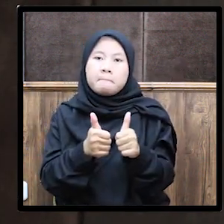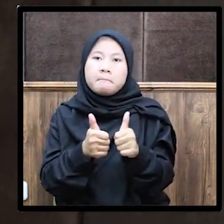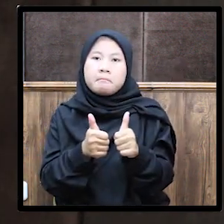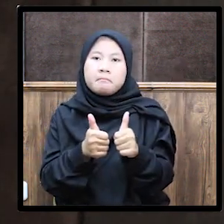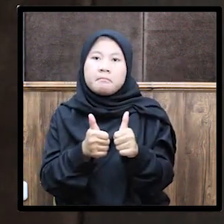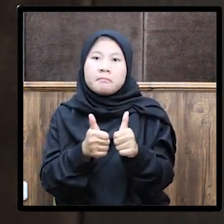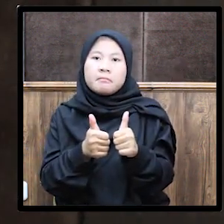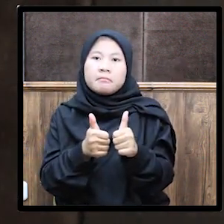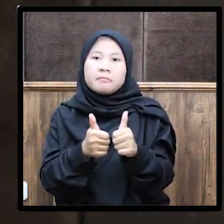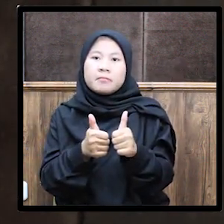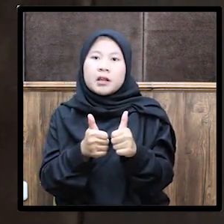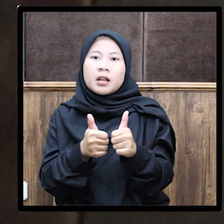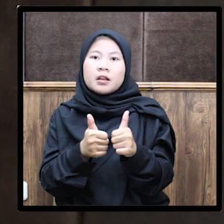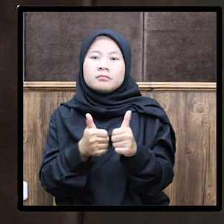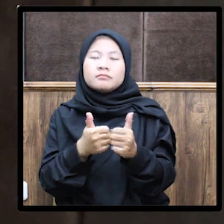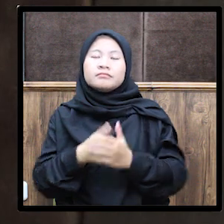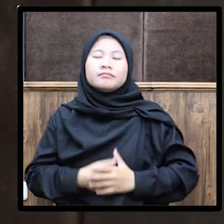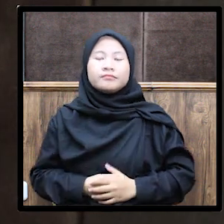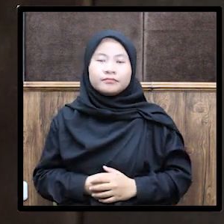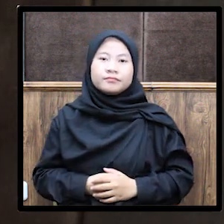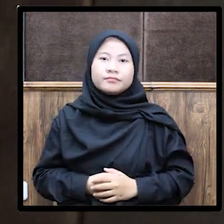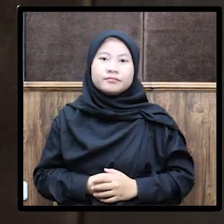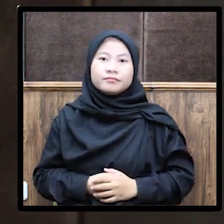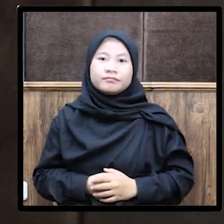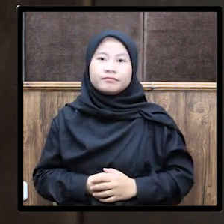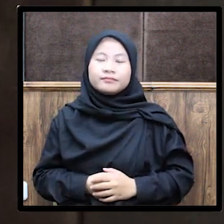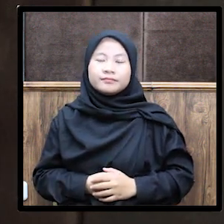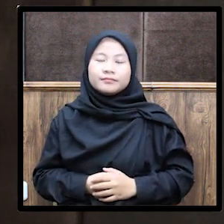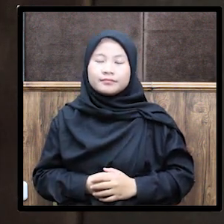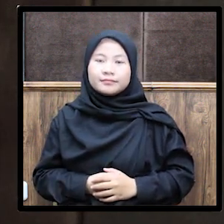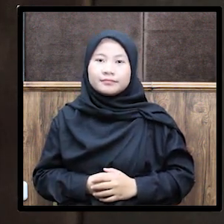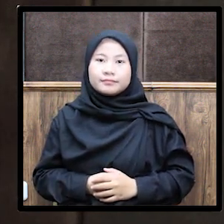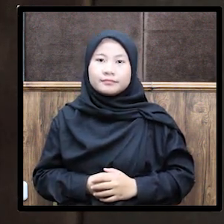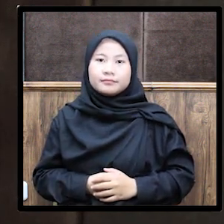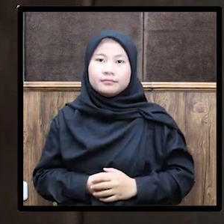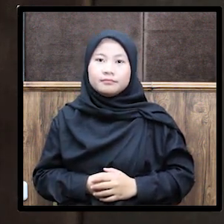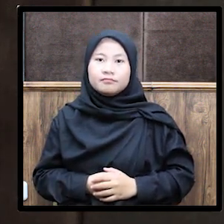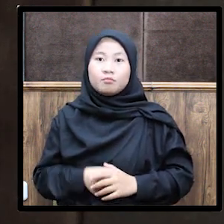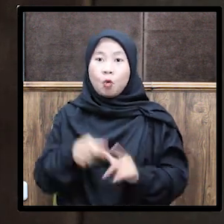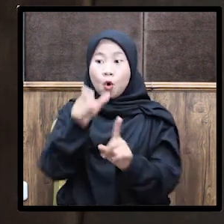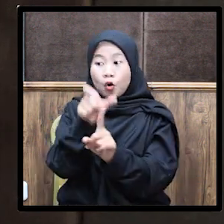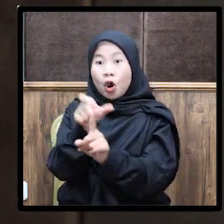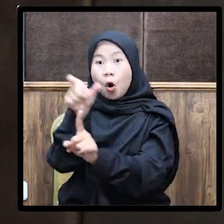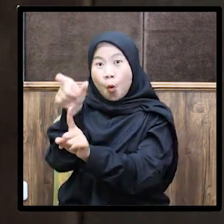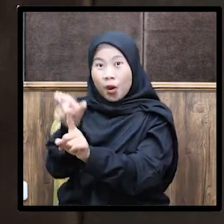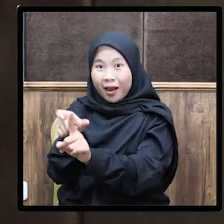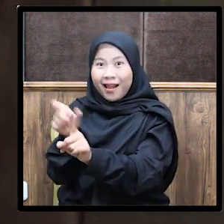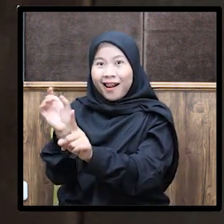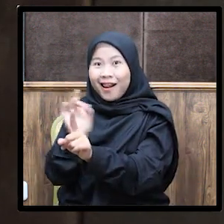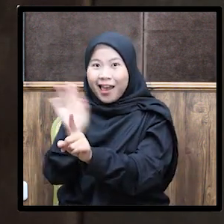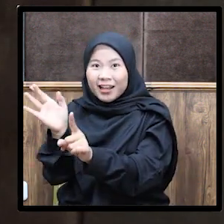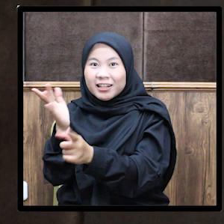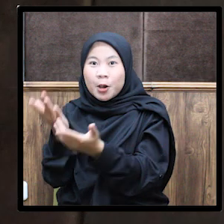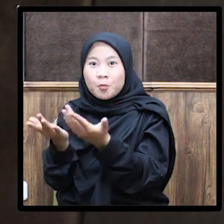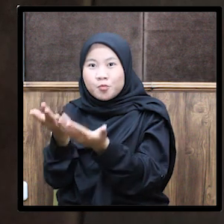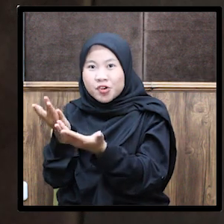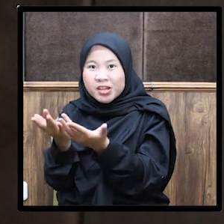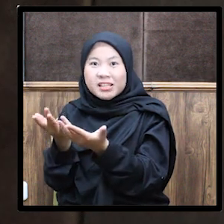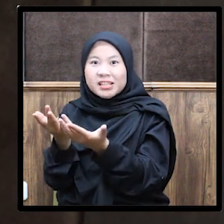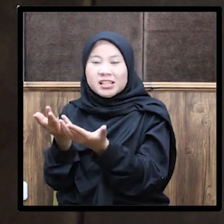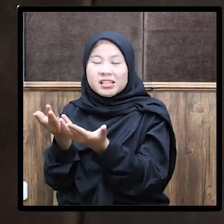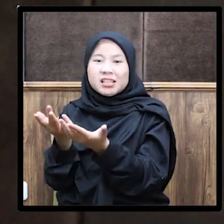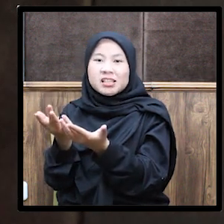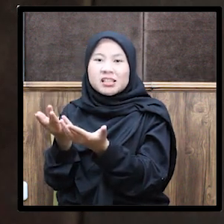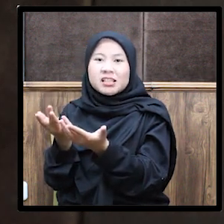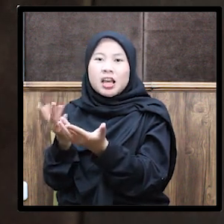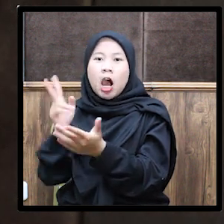memang belum terlalu terbaca di sana begitu. Nah, aktor yang lain yang kita juga tidak bisa lupakan terkait dengan